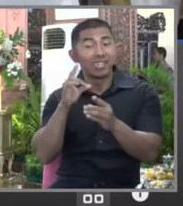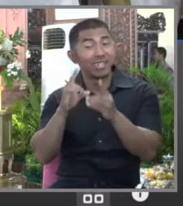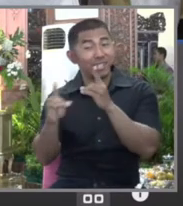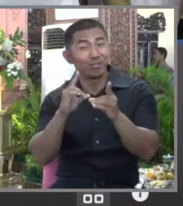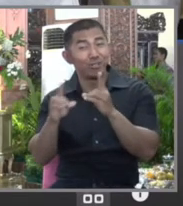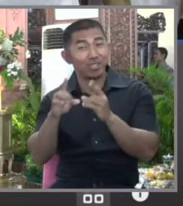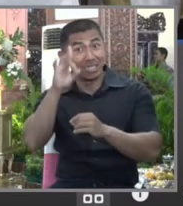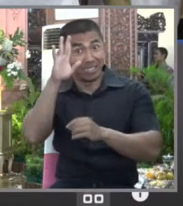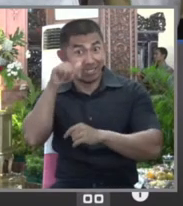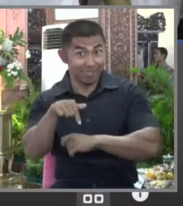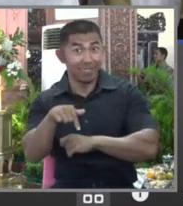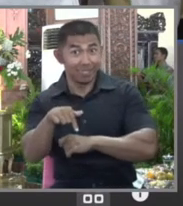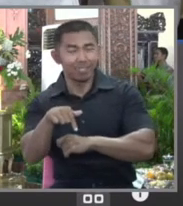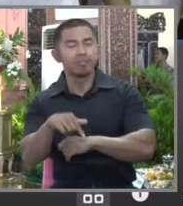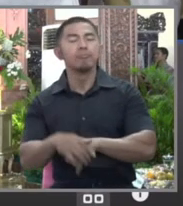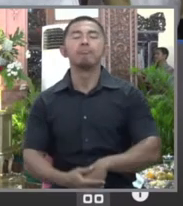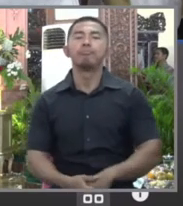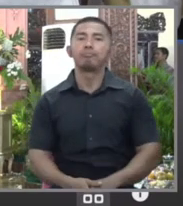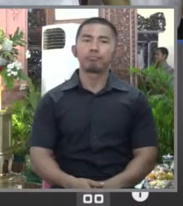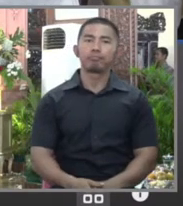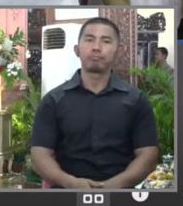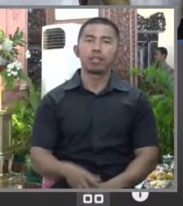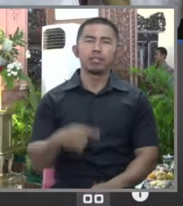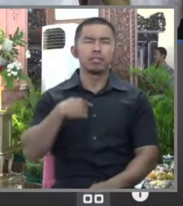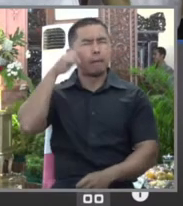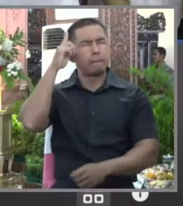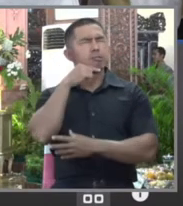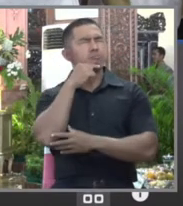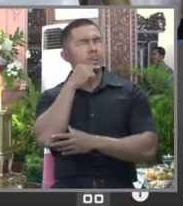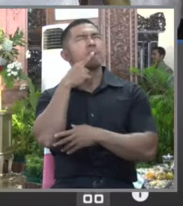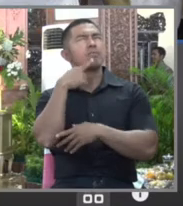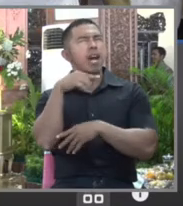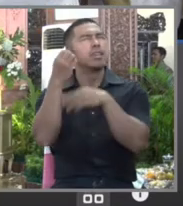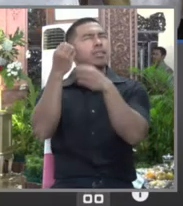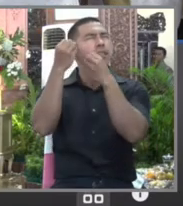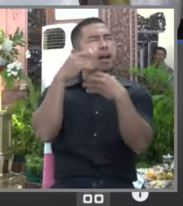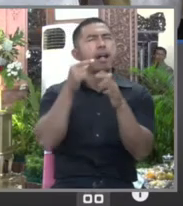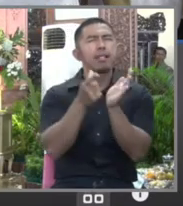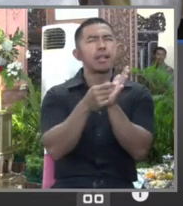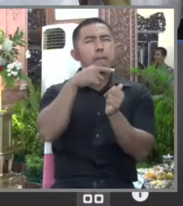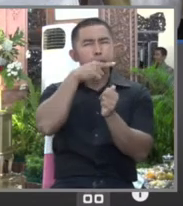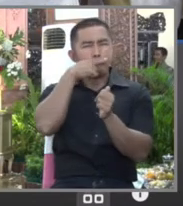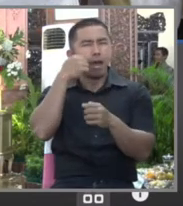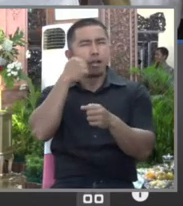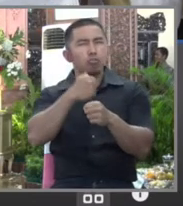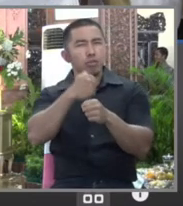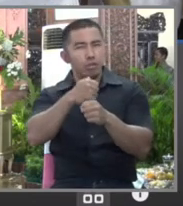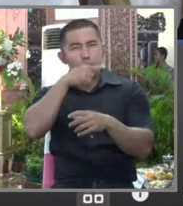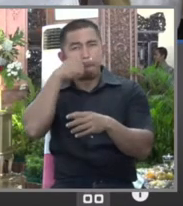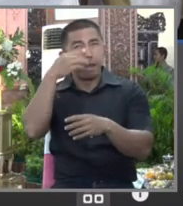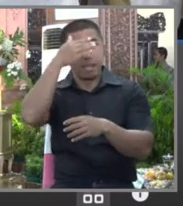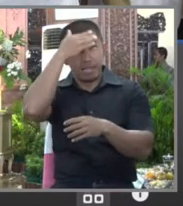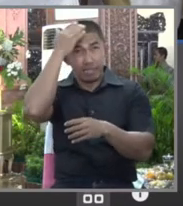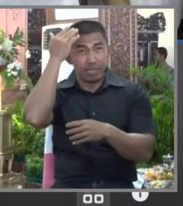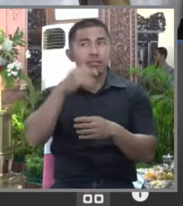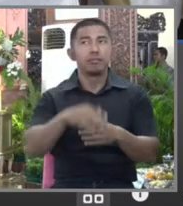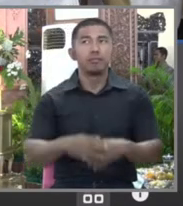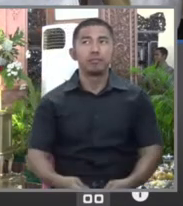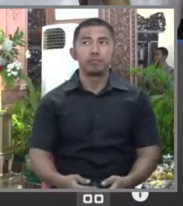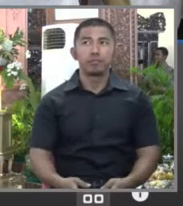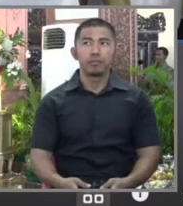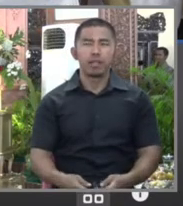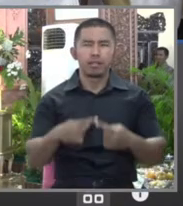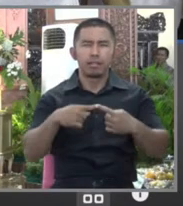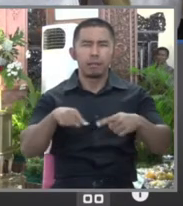pada siang hari ini saya kira jelas batu yang disampaikan oleh Bapak Gubernur dan ini agak dan kita